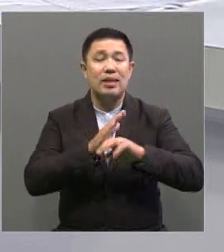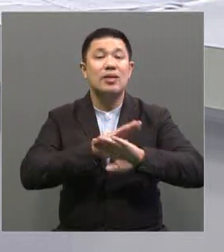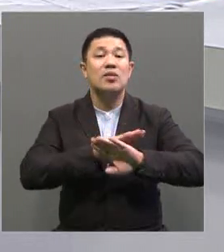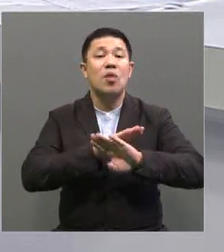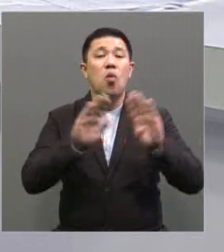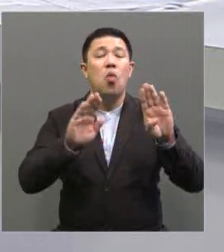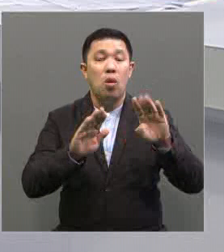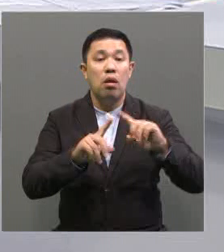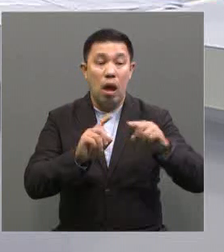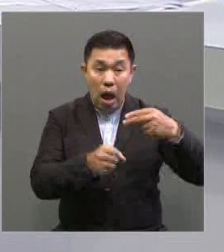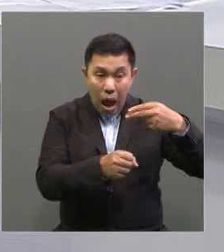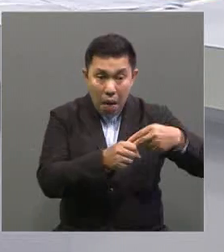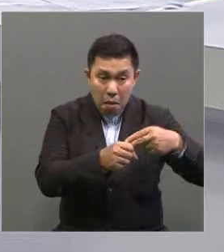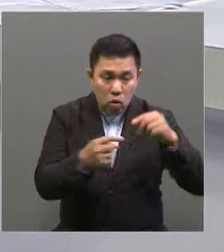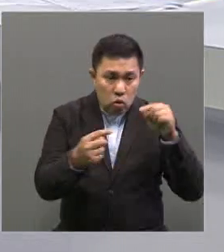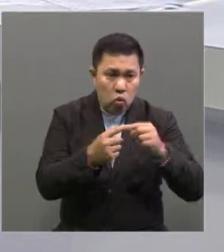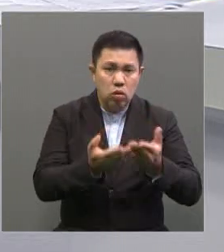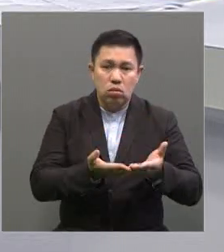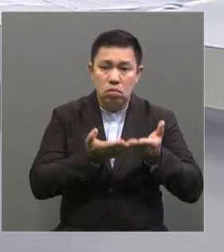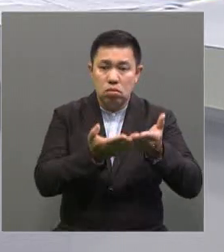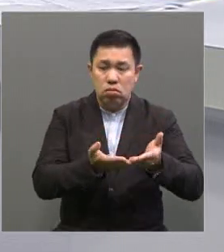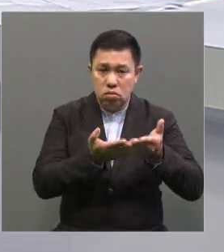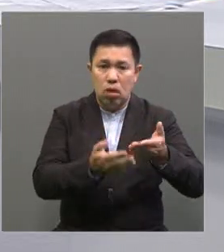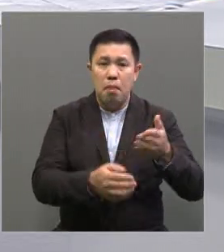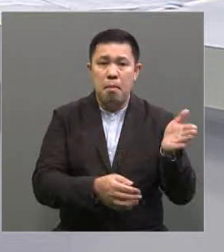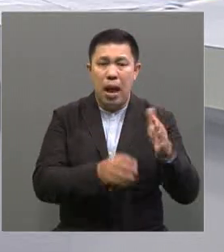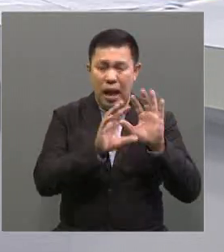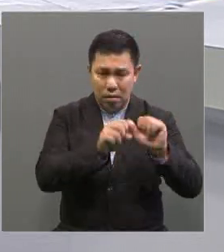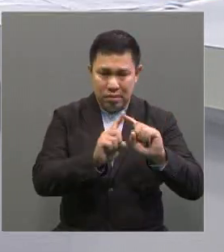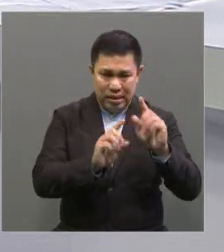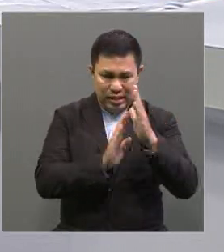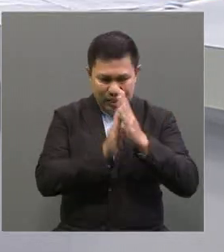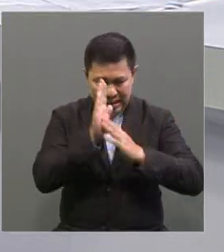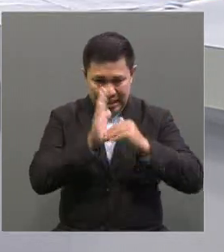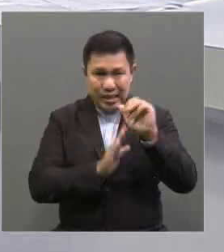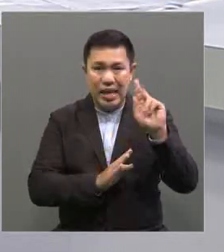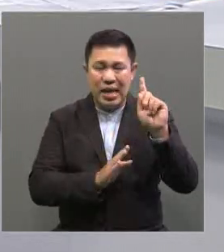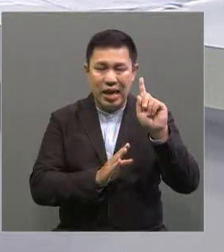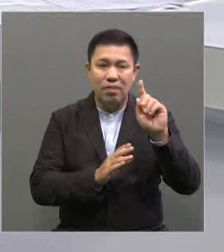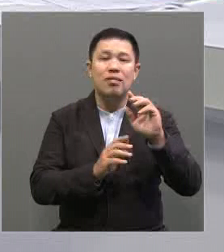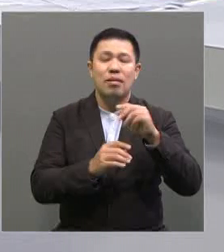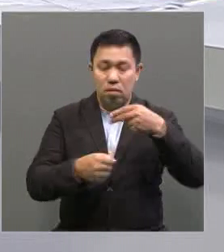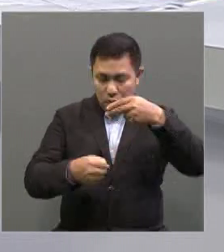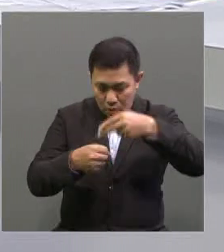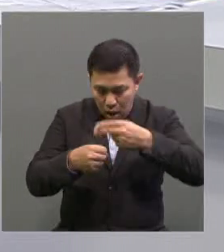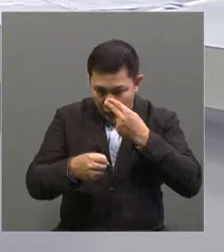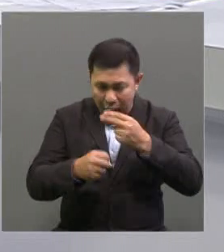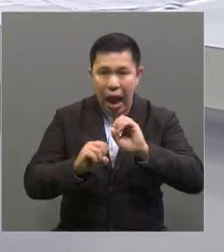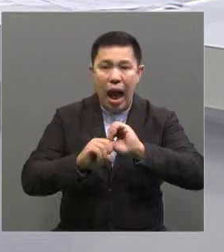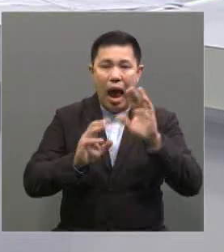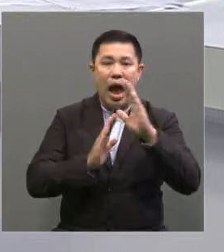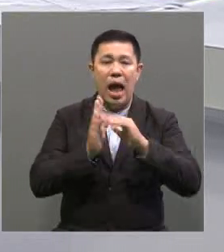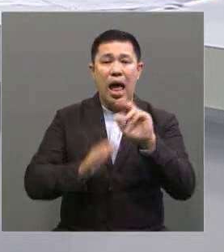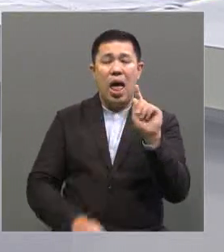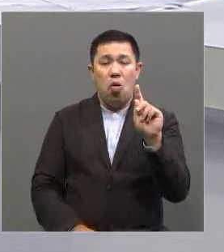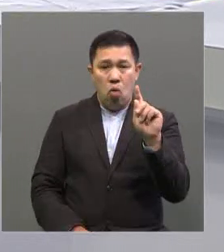น้ำมันตรงนี้เขาจะขายให้เฉพาะกลุ่มประมงพาณิชย์เท่านั้นใช่ไหมฮะวิธีแยกเนี่ยเขาก็จะใส่สารสีเขียวเข้าไปทำให้น้ำมันตรงนี้เรียกว่าน้ำมันเ